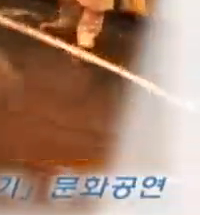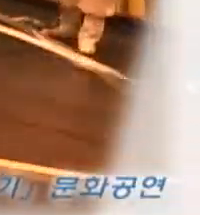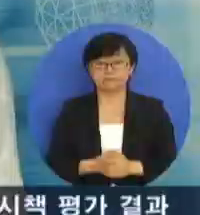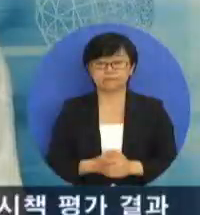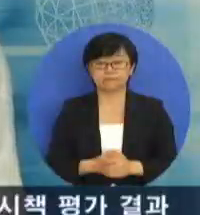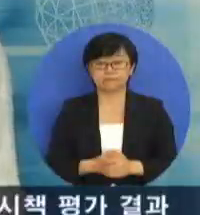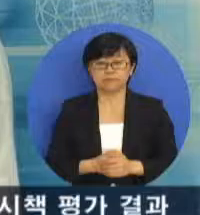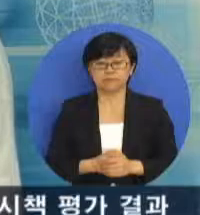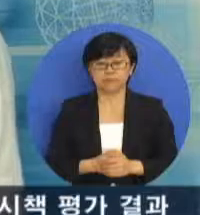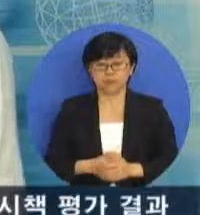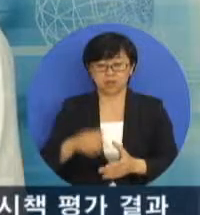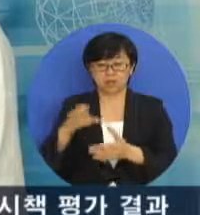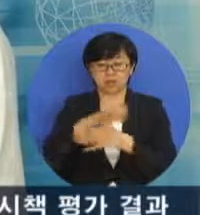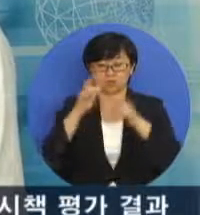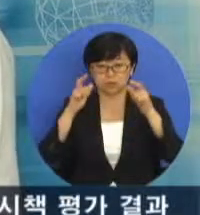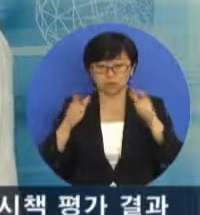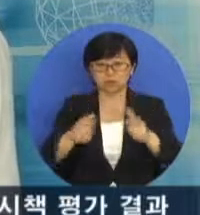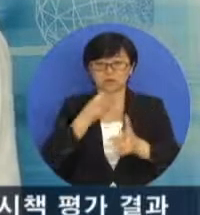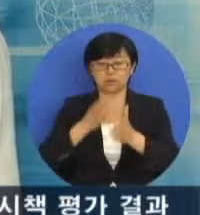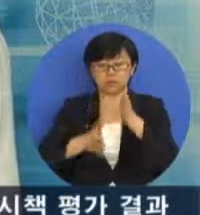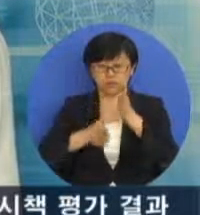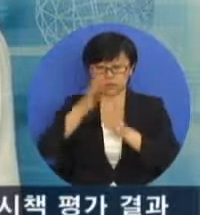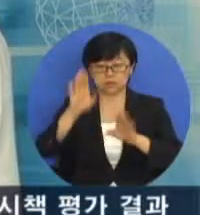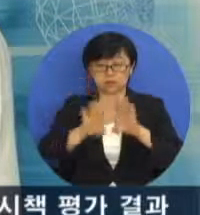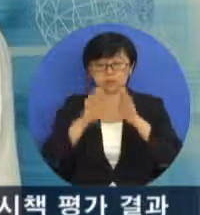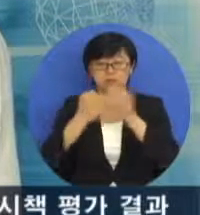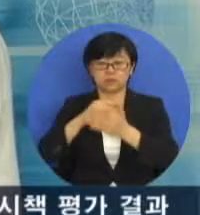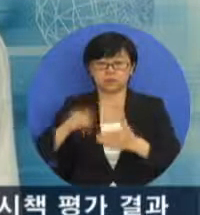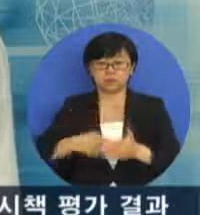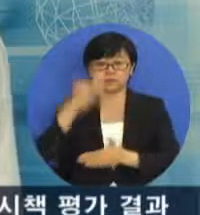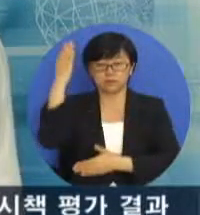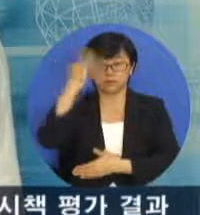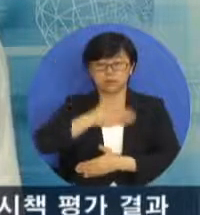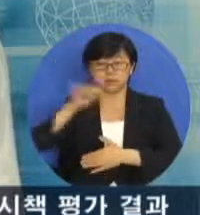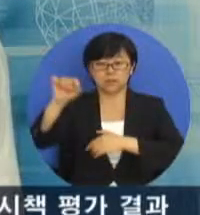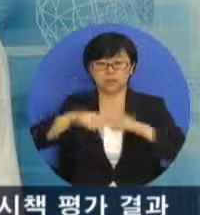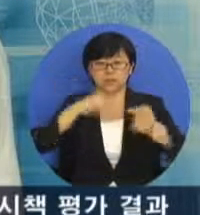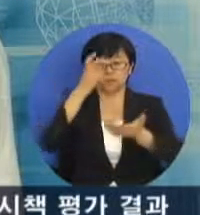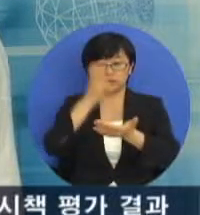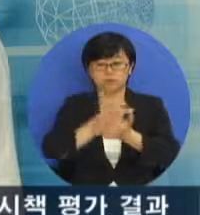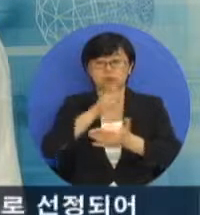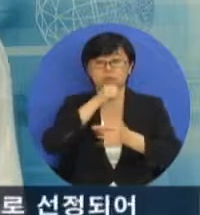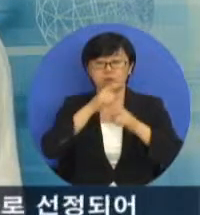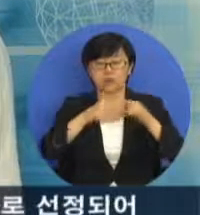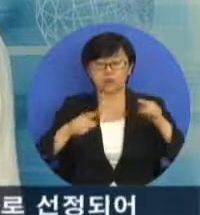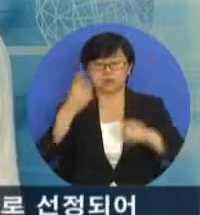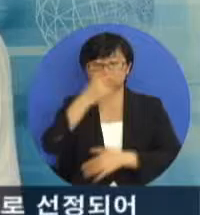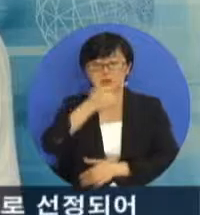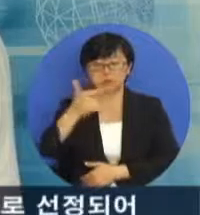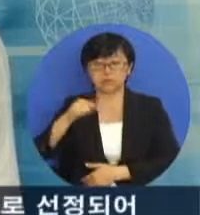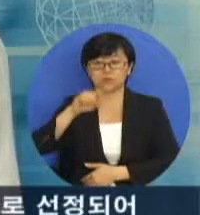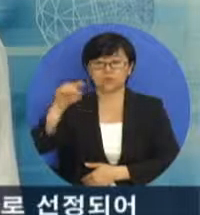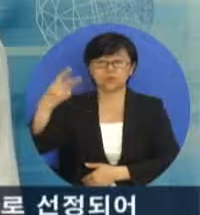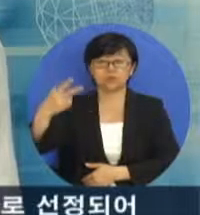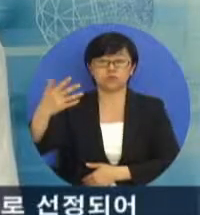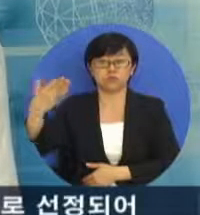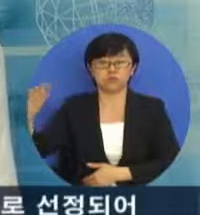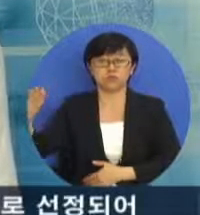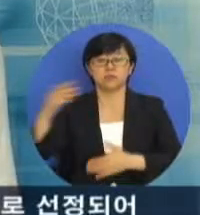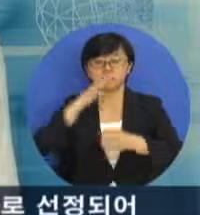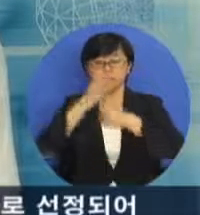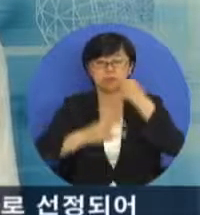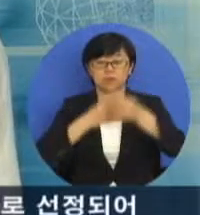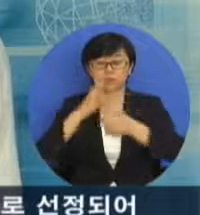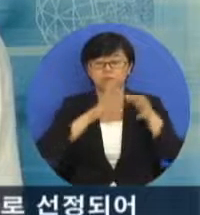to see me. 종로구가 서울시에서 실시한 자치구 청렴 시책 평가 결과 2006년, 2007년에